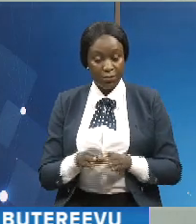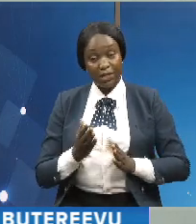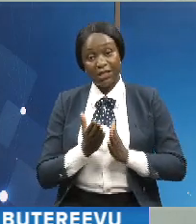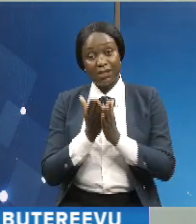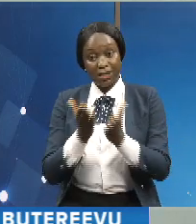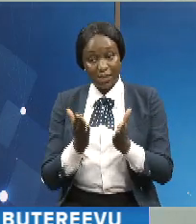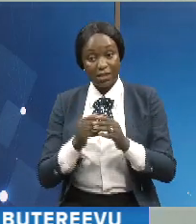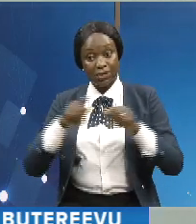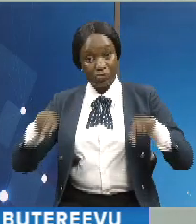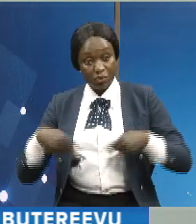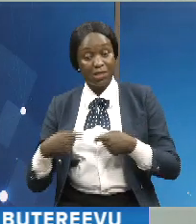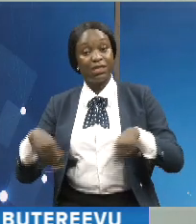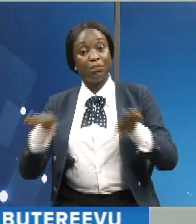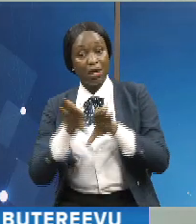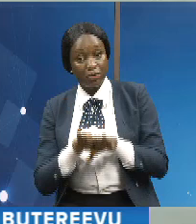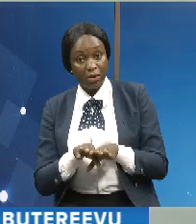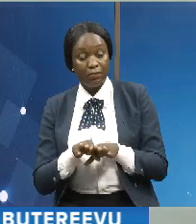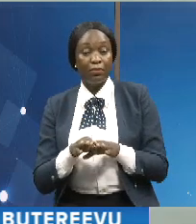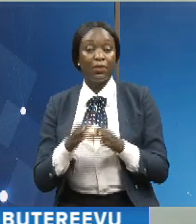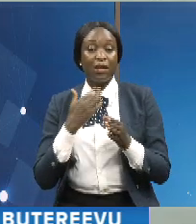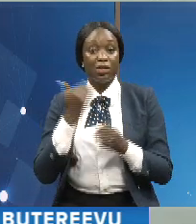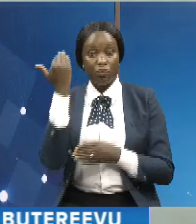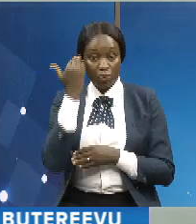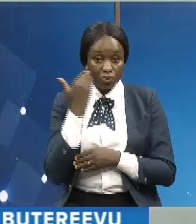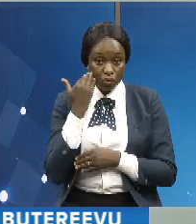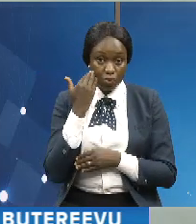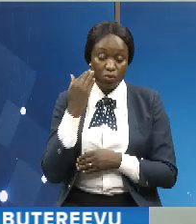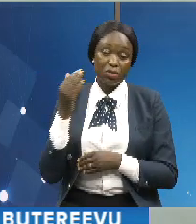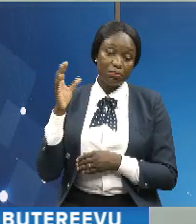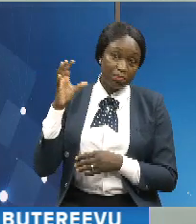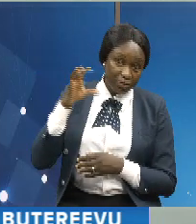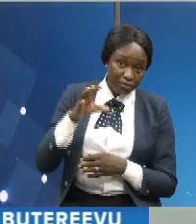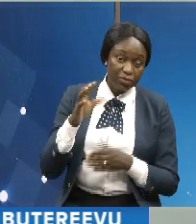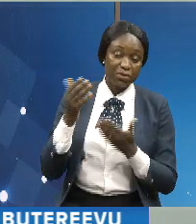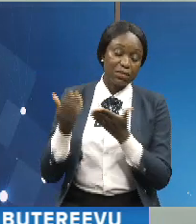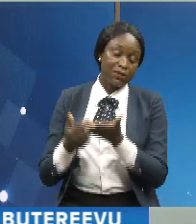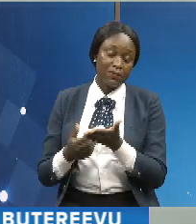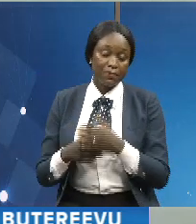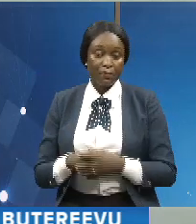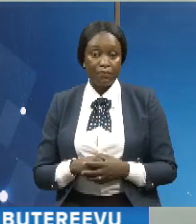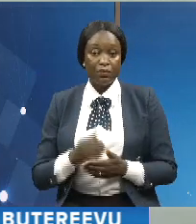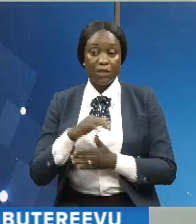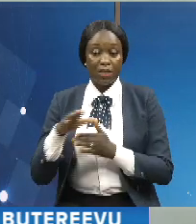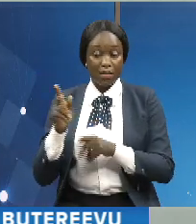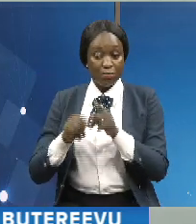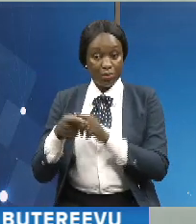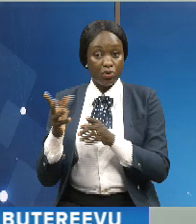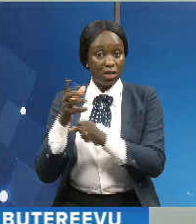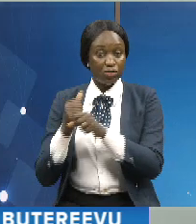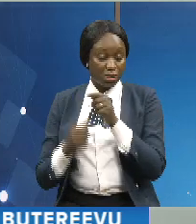naffe tukukanyaako era twagala kkooti ewa ebiragiro ebikaka gavumenti oba abawaabirwa bonna bonna